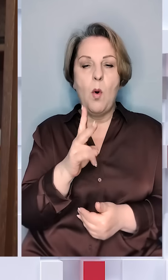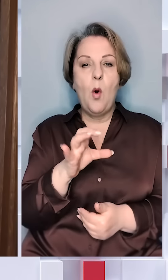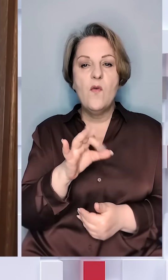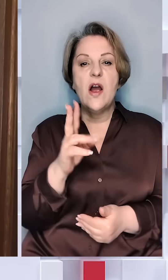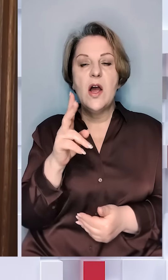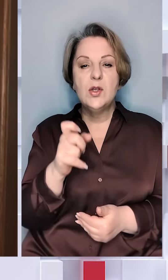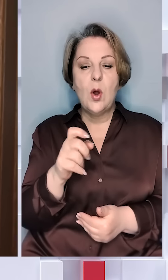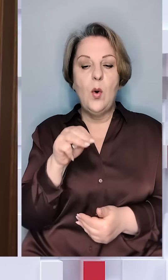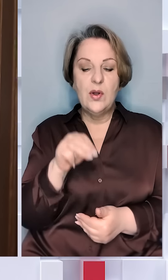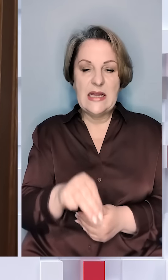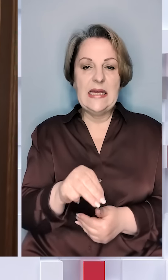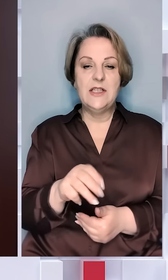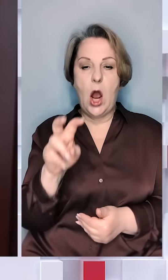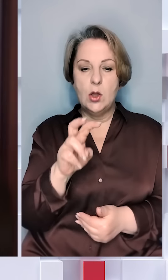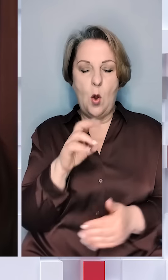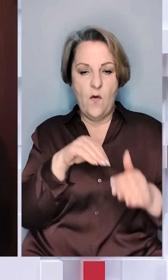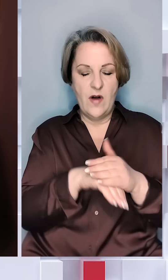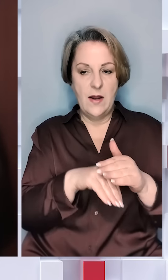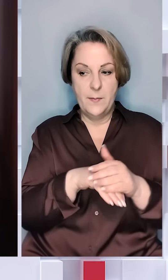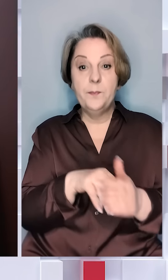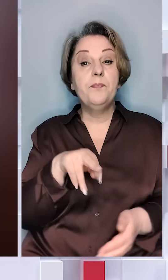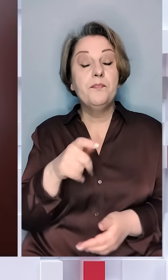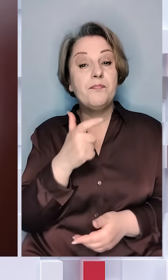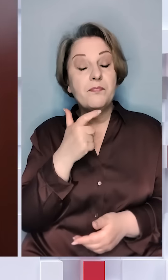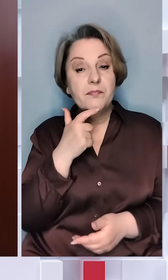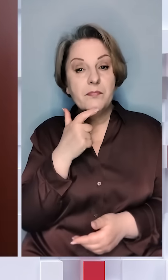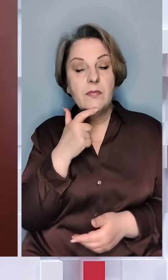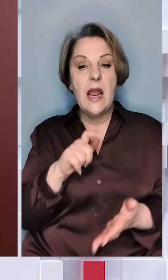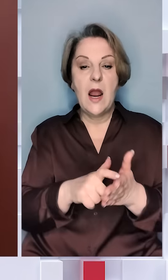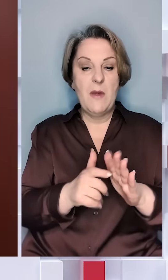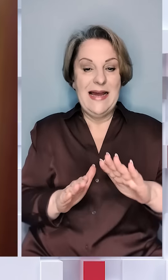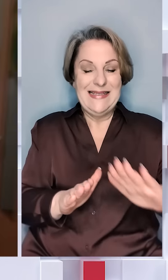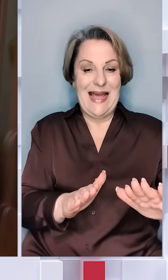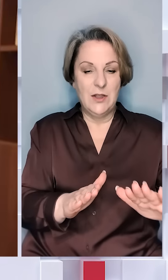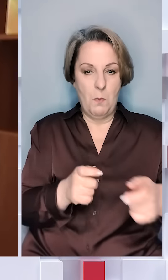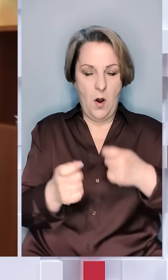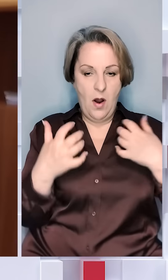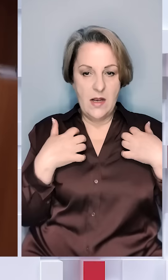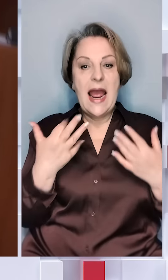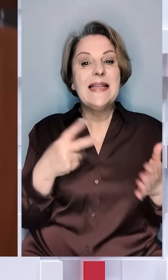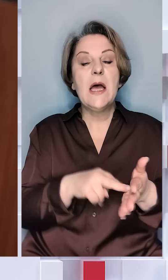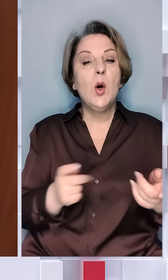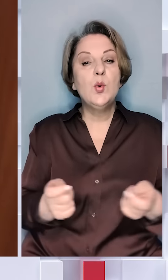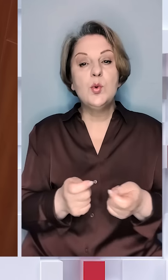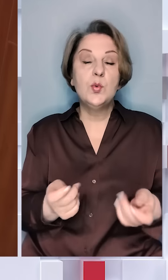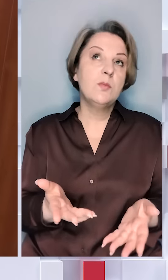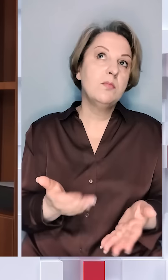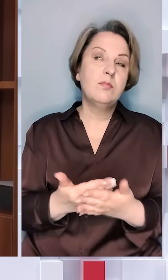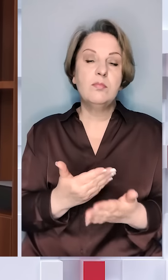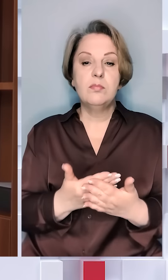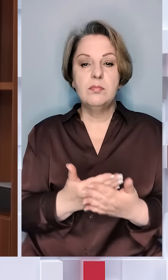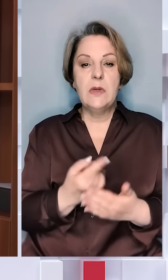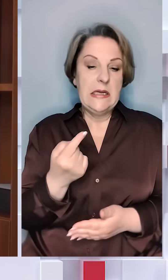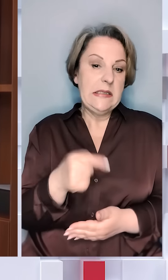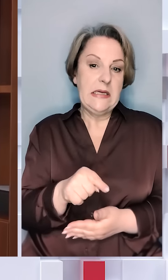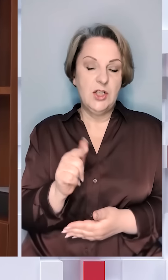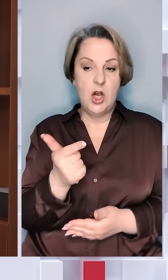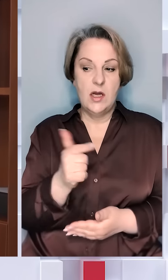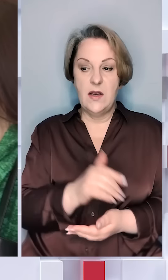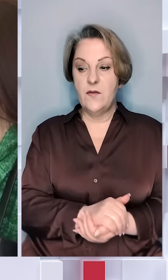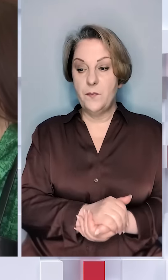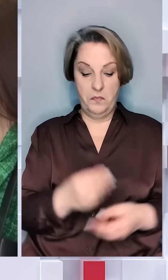та 100 тисяч доларів збережень. Йдемо до кабінету заступниці керівника. Скільки коштують джинси? Ну, мабуть, там